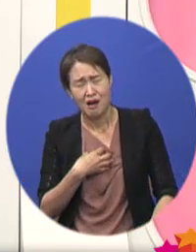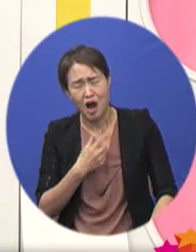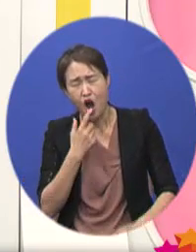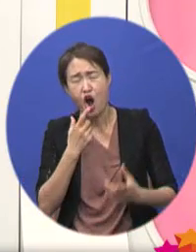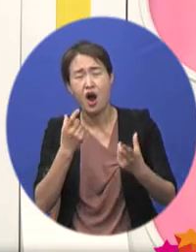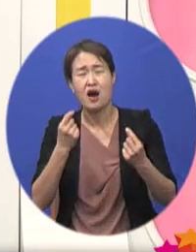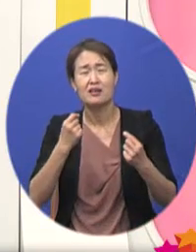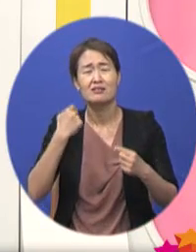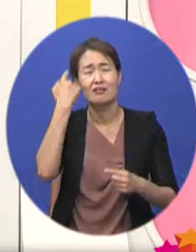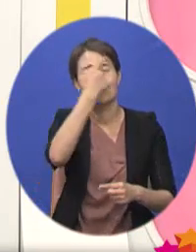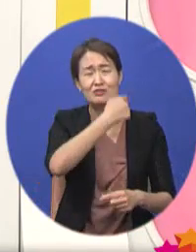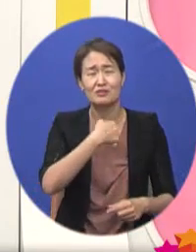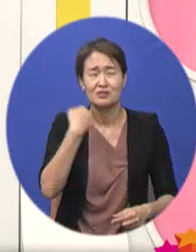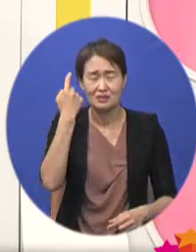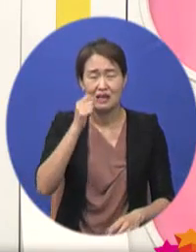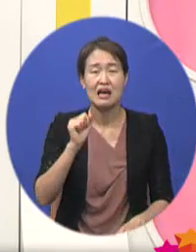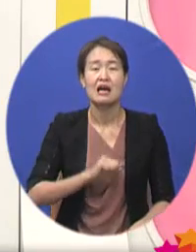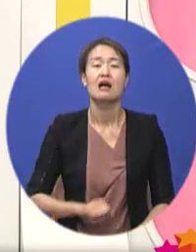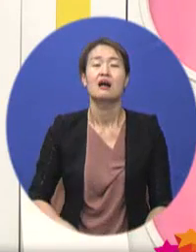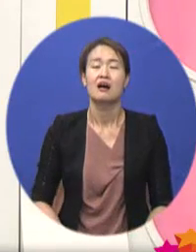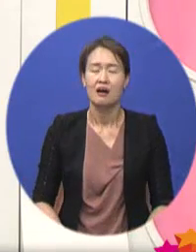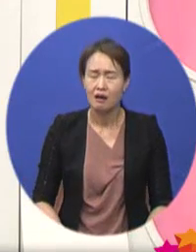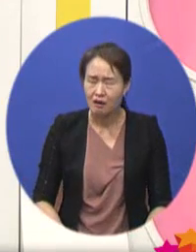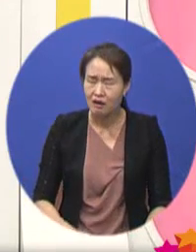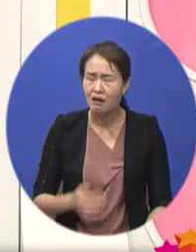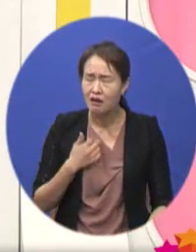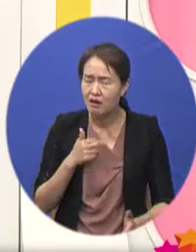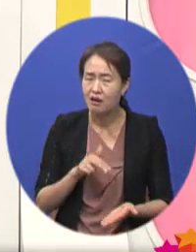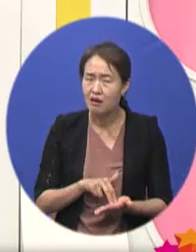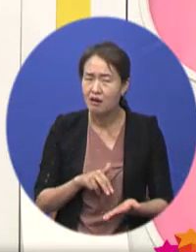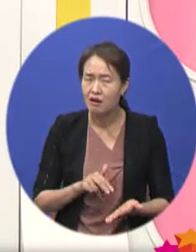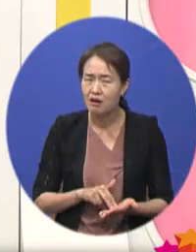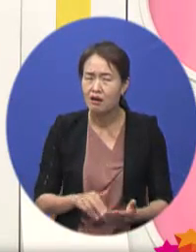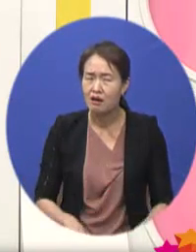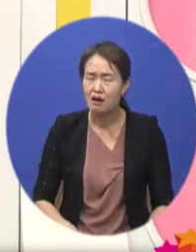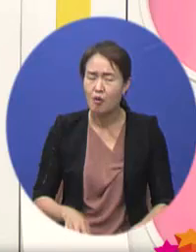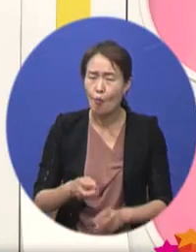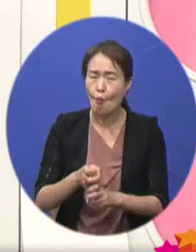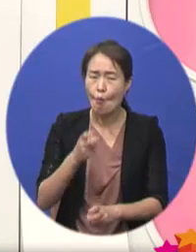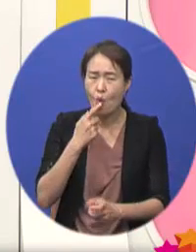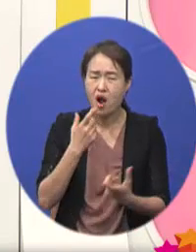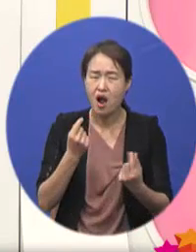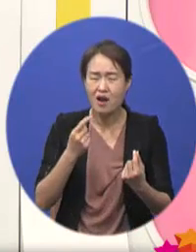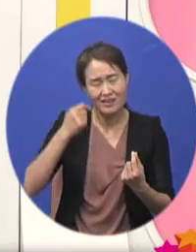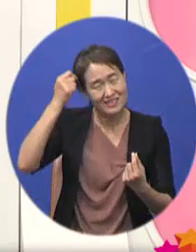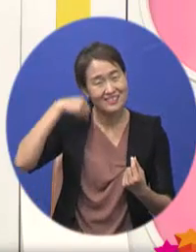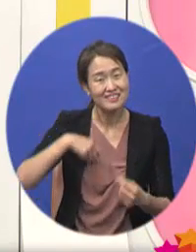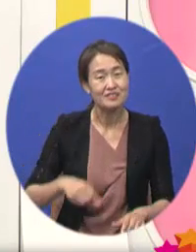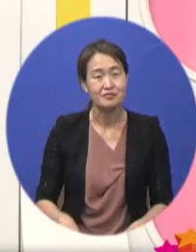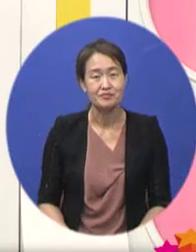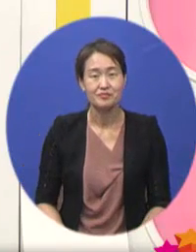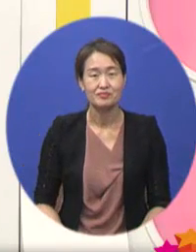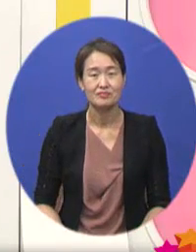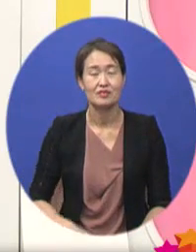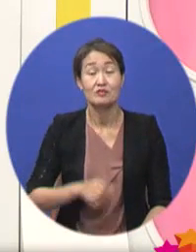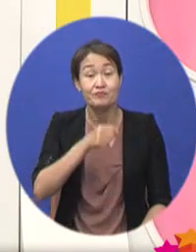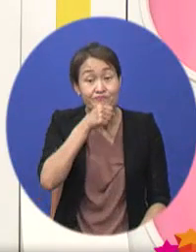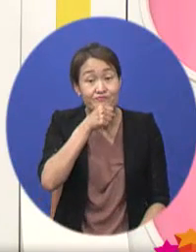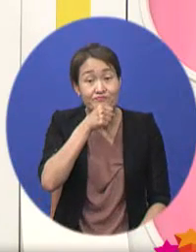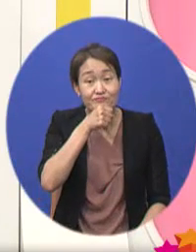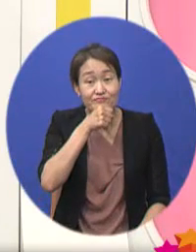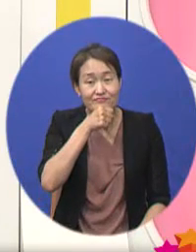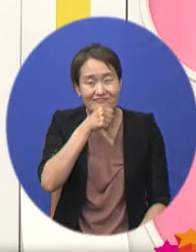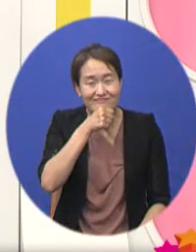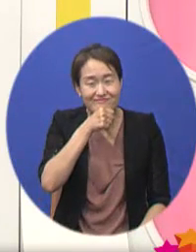오. 인상이라고 그래야 되나? 아, 어, 네. 내가 볼 때는 그래요. 네, 엄마가 볼 때는 예. 예. 예. 점수로 치면은?